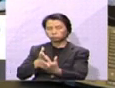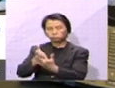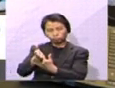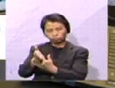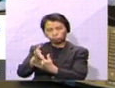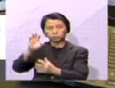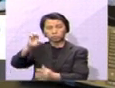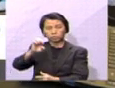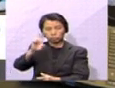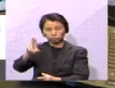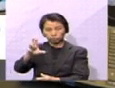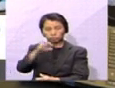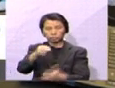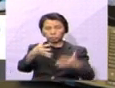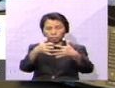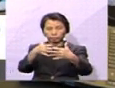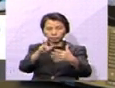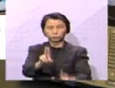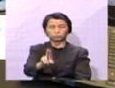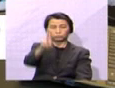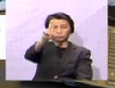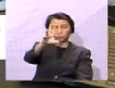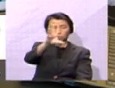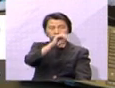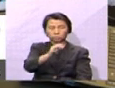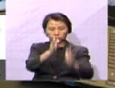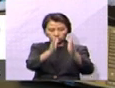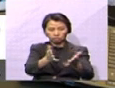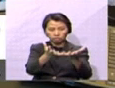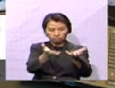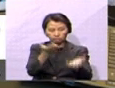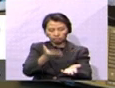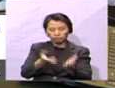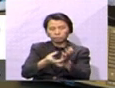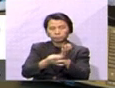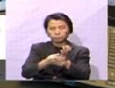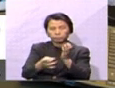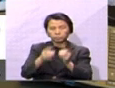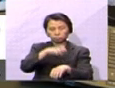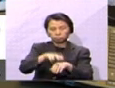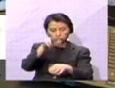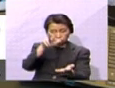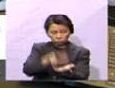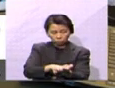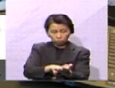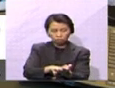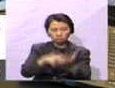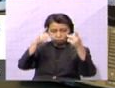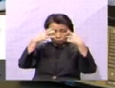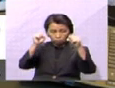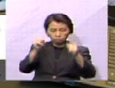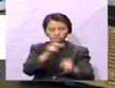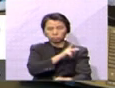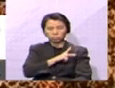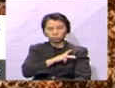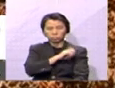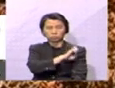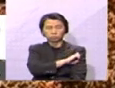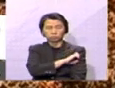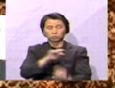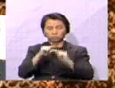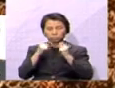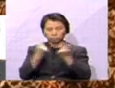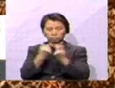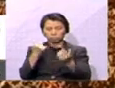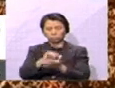kesatuan eropah EU dan Amerika Utara serta pelanggan yang mahu produk minyak sawit yang diperakui presiden dan ketua pegawai eksekutif kumpulan